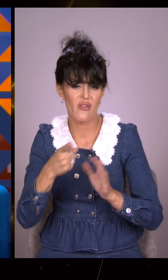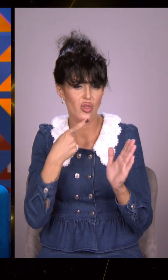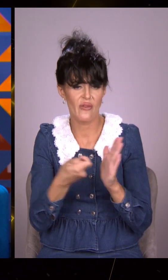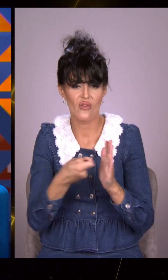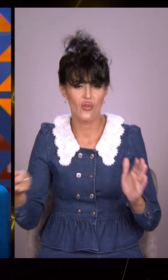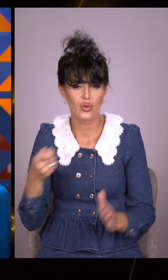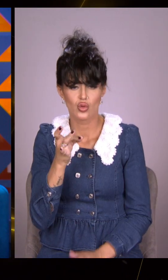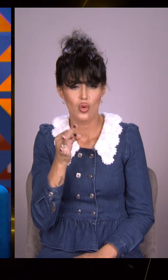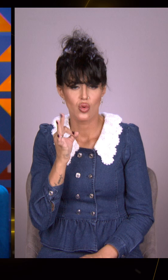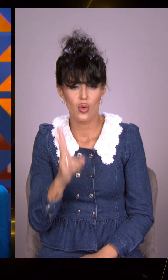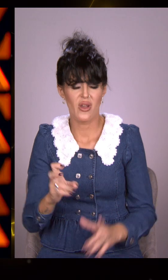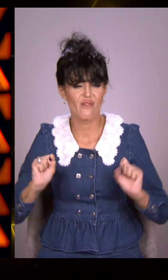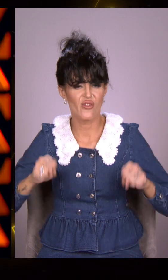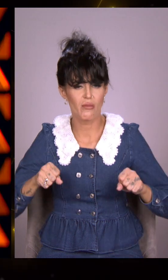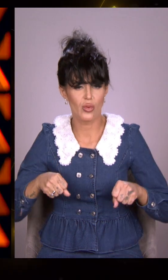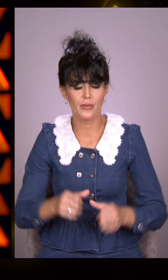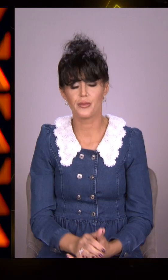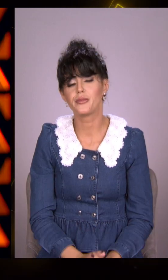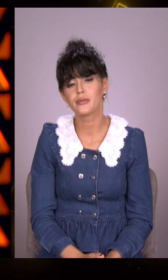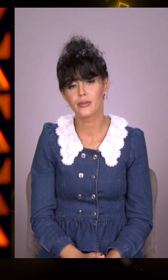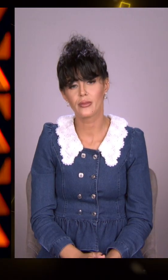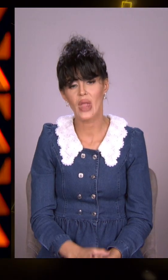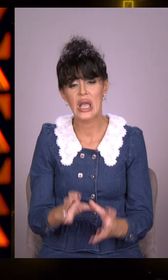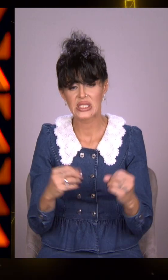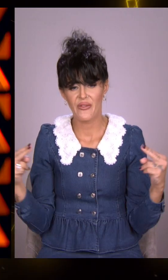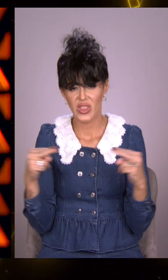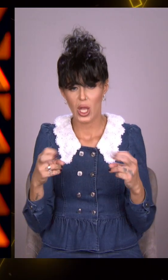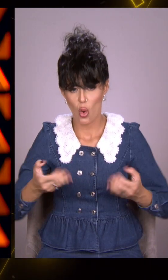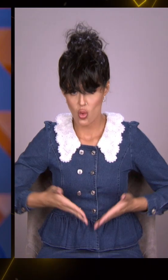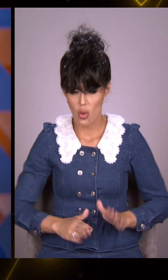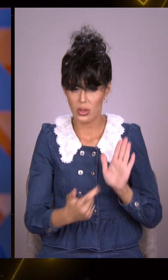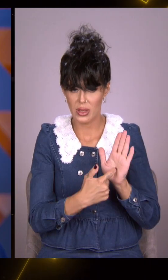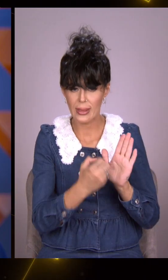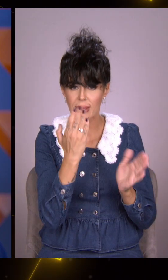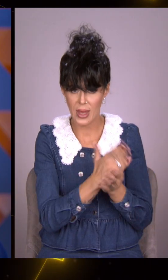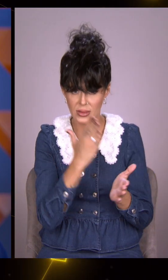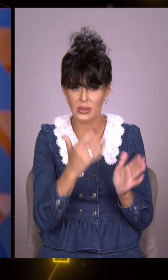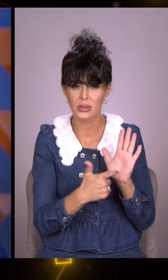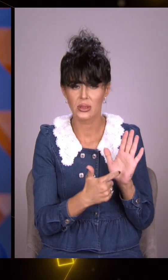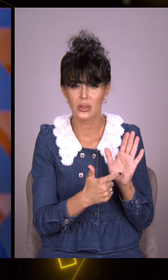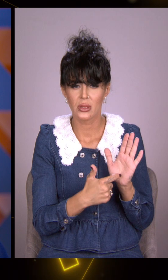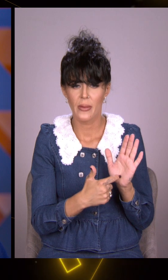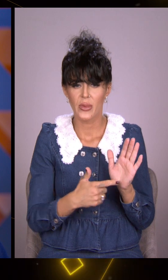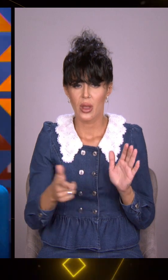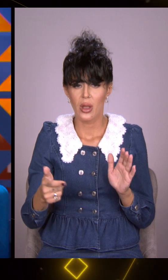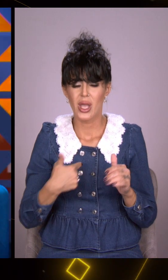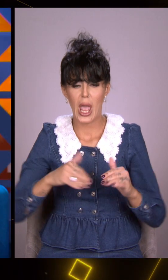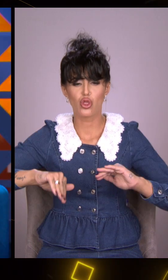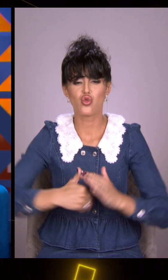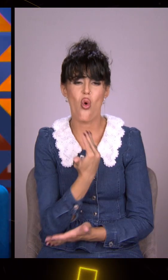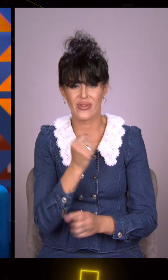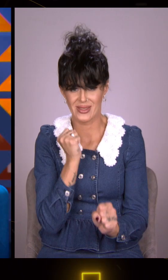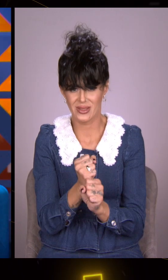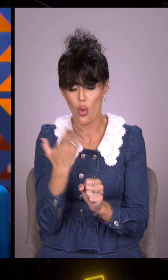довготривалий процес такий. А свідоцтво про народження ви робили вже після смерті? Ну так, відновив його.